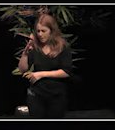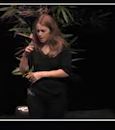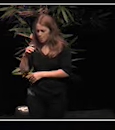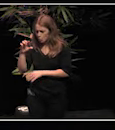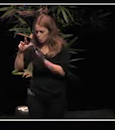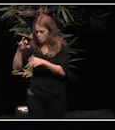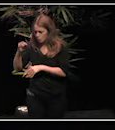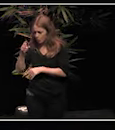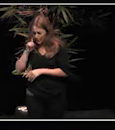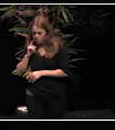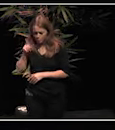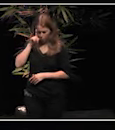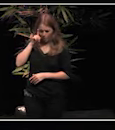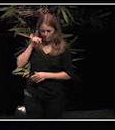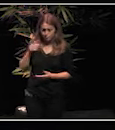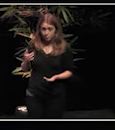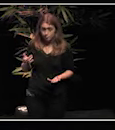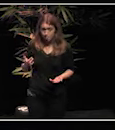J'en sais rien. Ce que je sais,